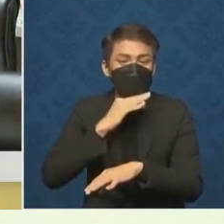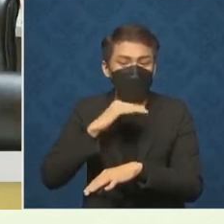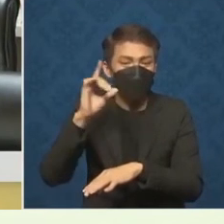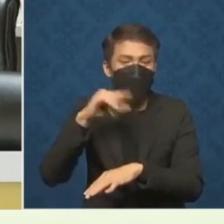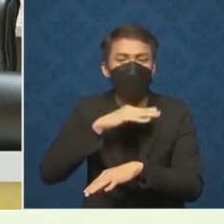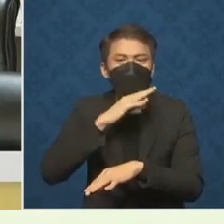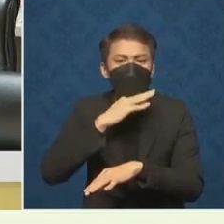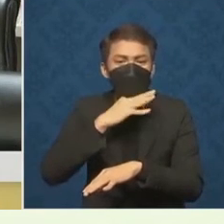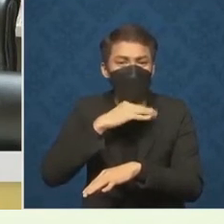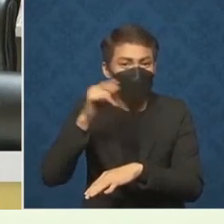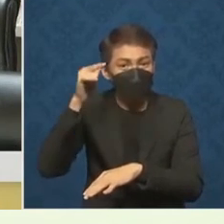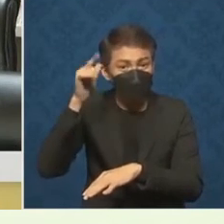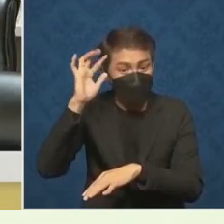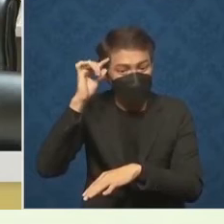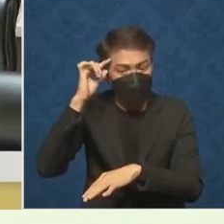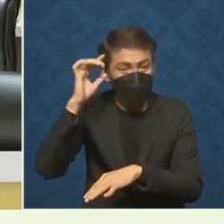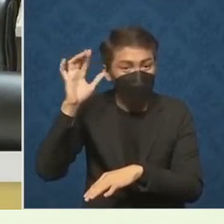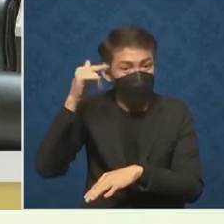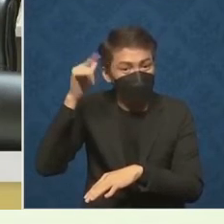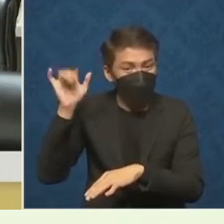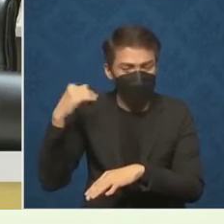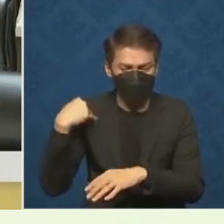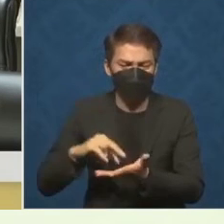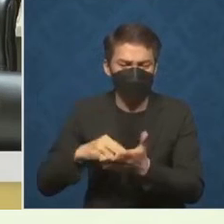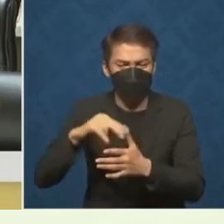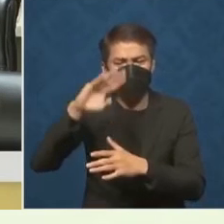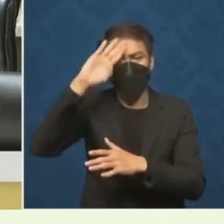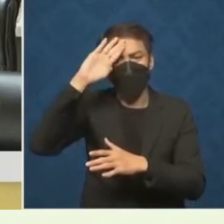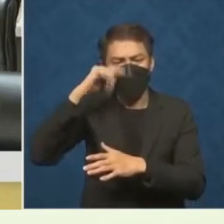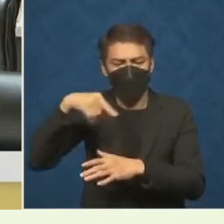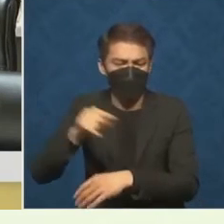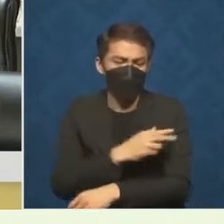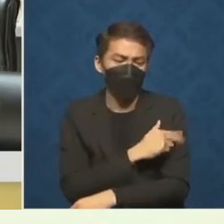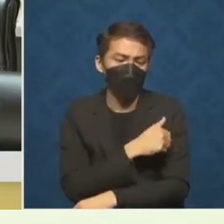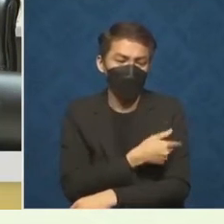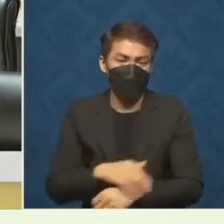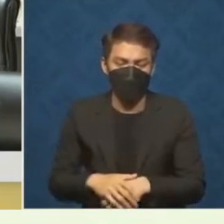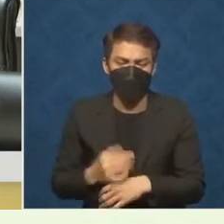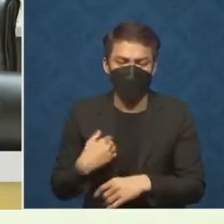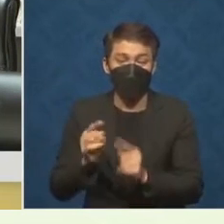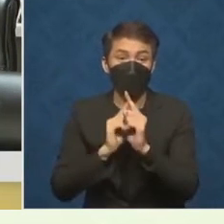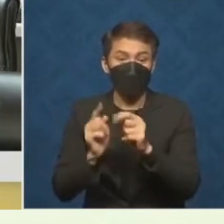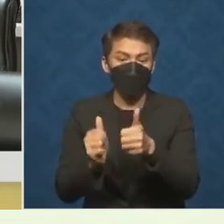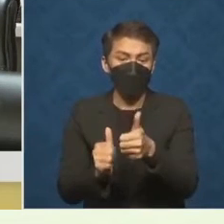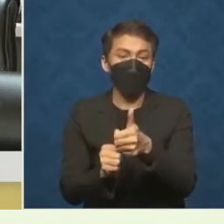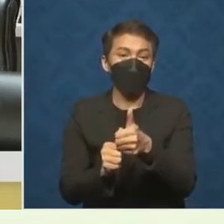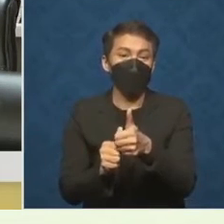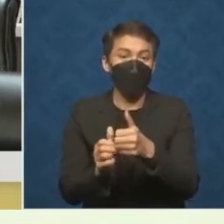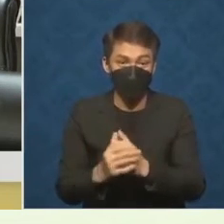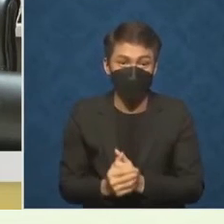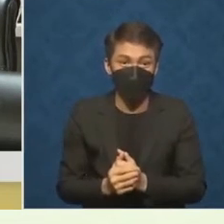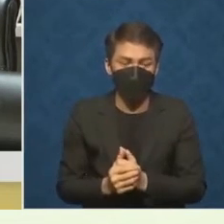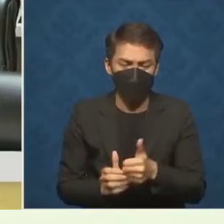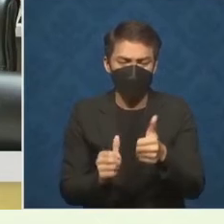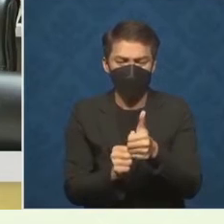ครับไม่ยอมทำหน้าที่ผมก็คุยกับรองผู้ว่ารองผู้ว่าก็อ้างผมไม่มีหน้า